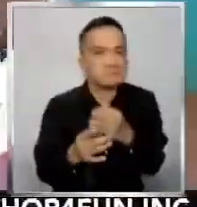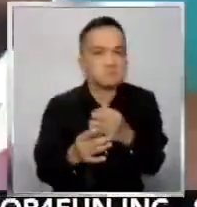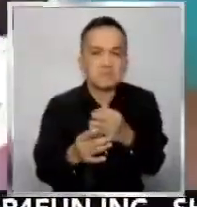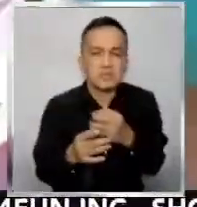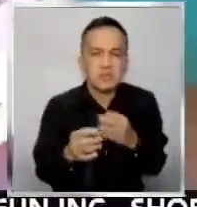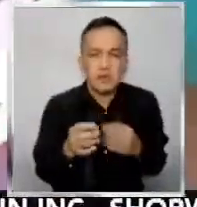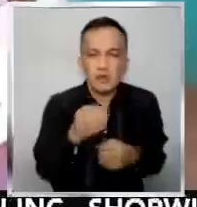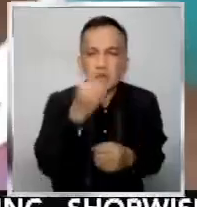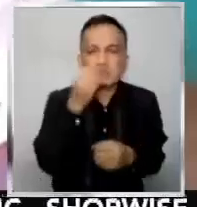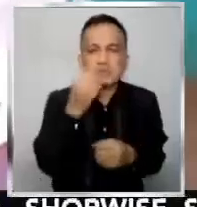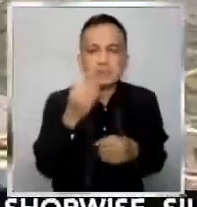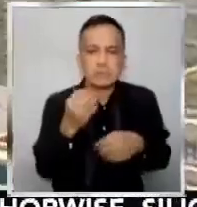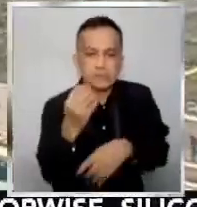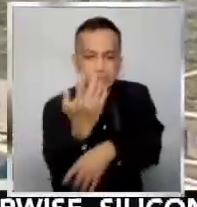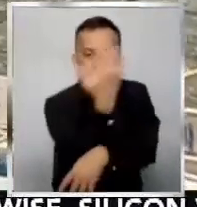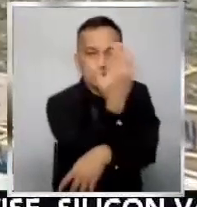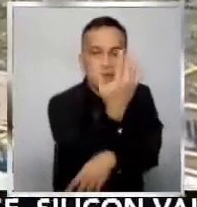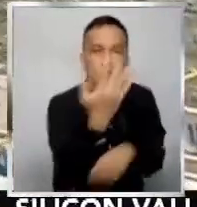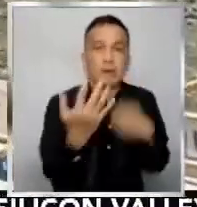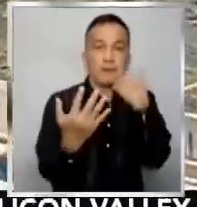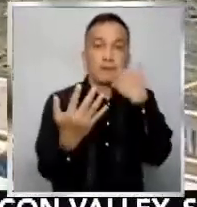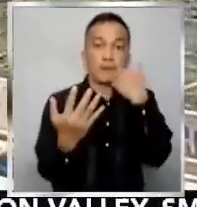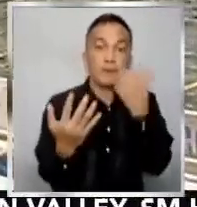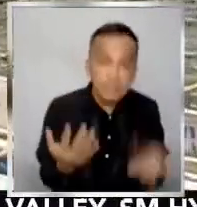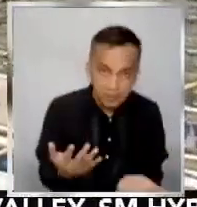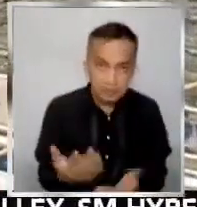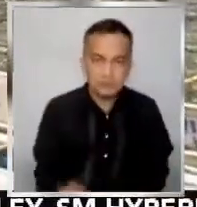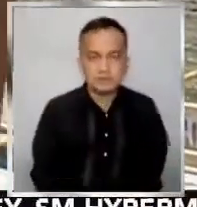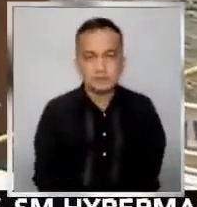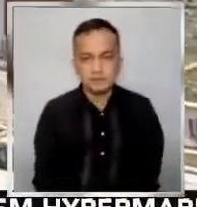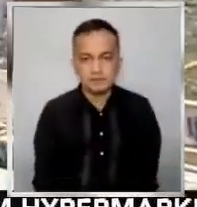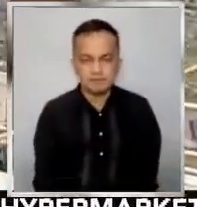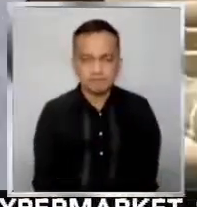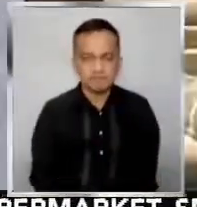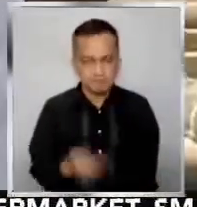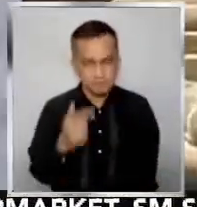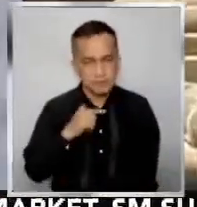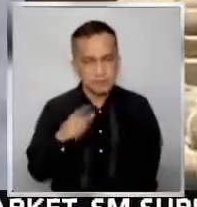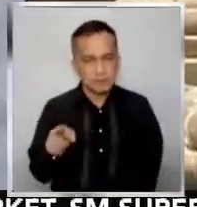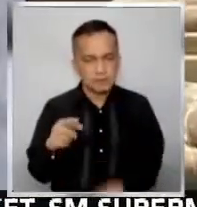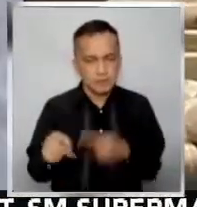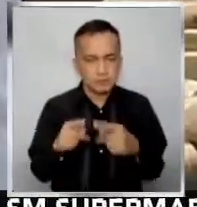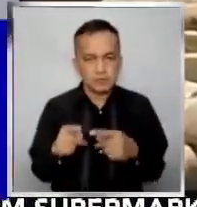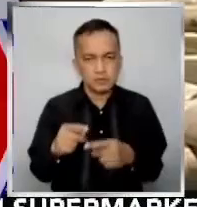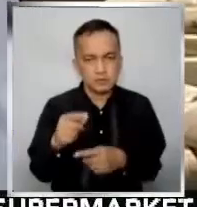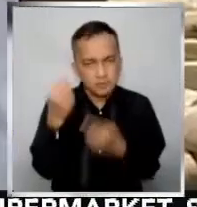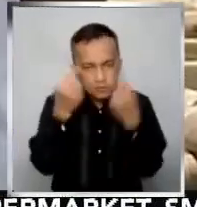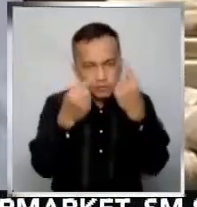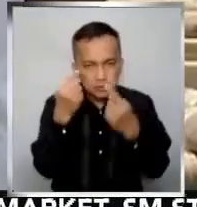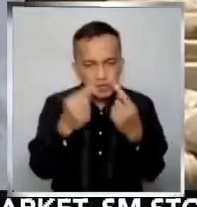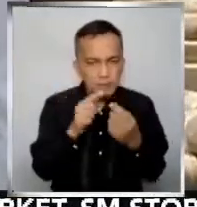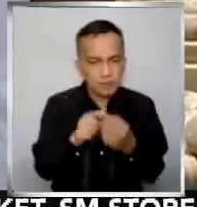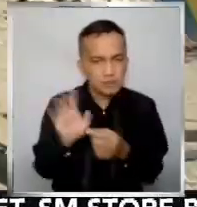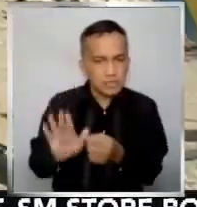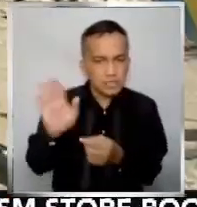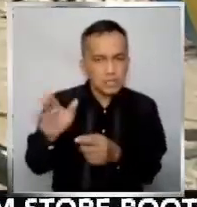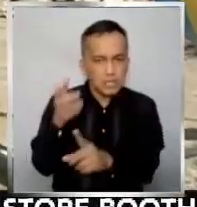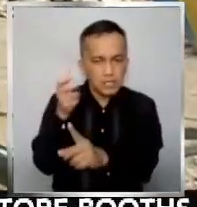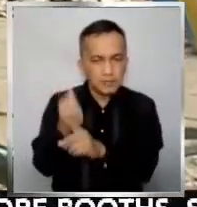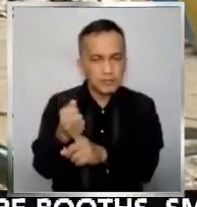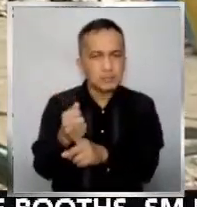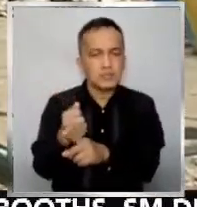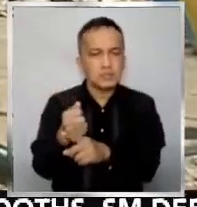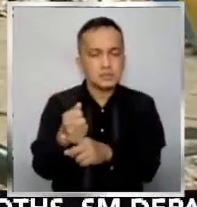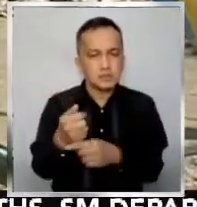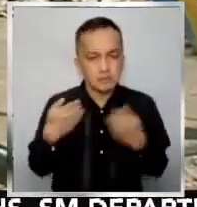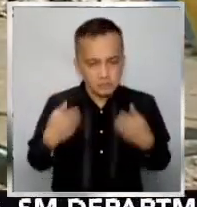mamatay po yung mga mangrove natin. Ang pangunahing inaalala ngayon ng mga residente ay ang epekto sa kanilang kalusugan at kabuhayan. Ano hindi